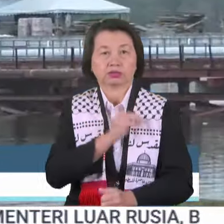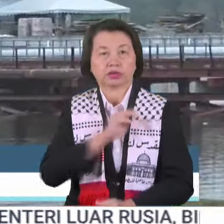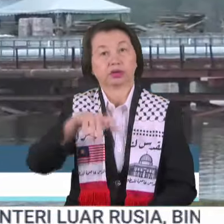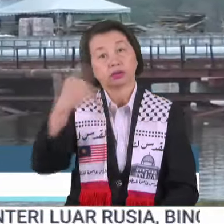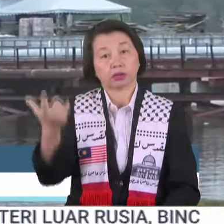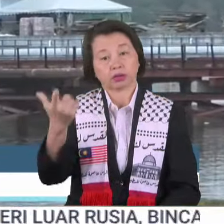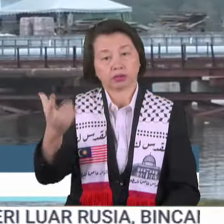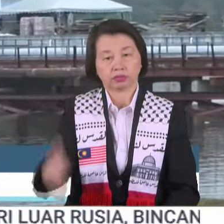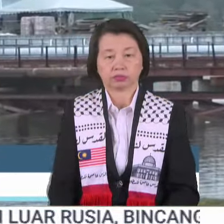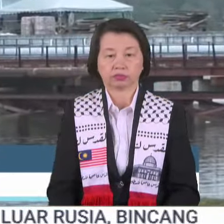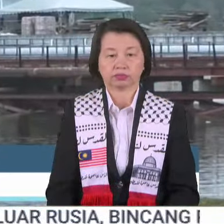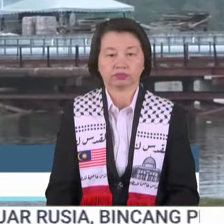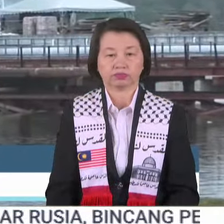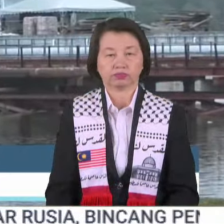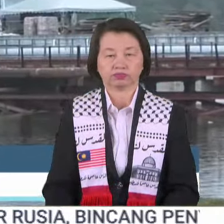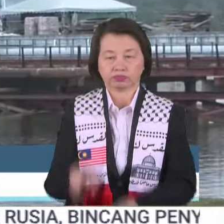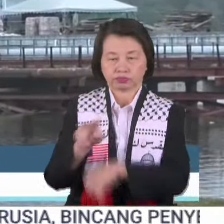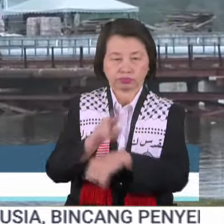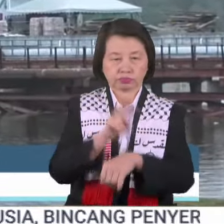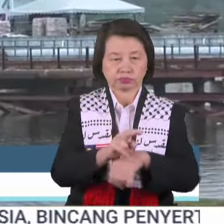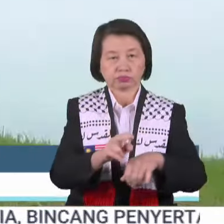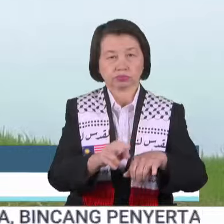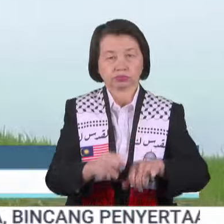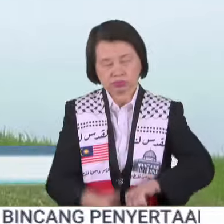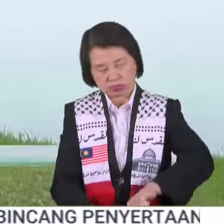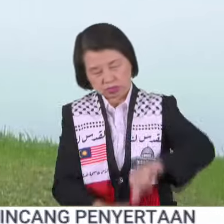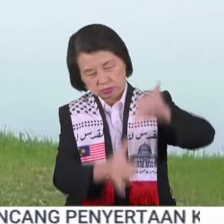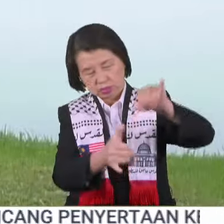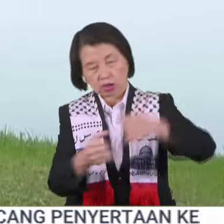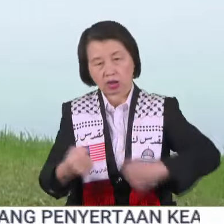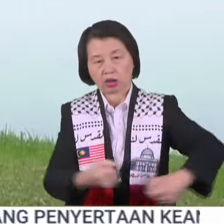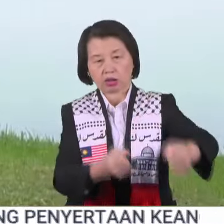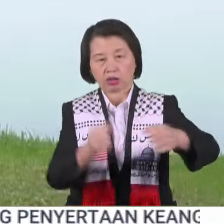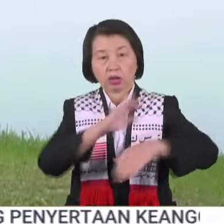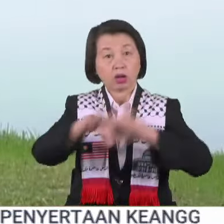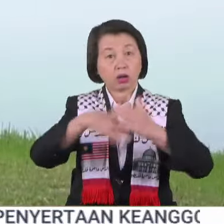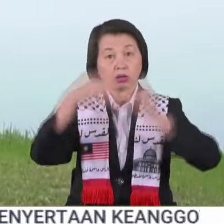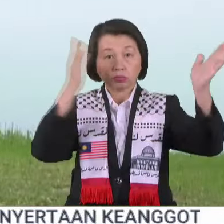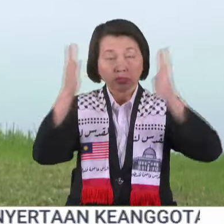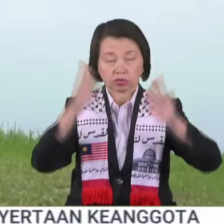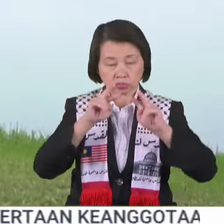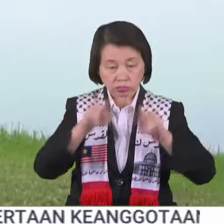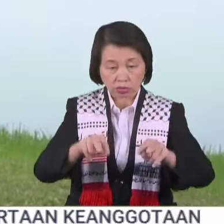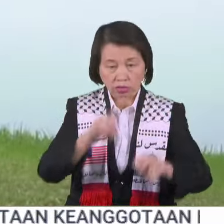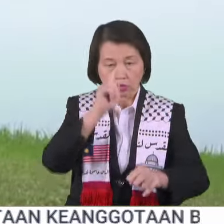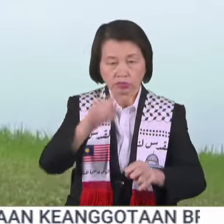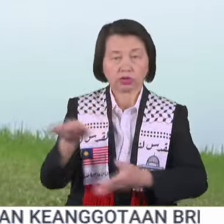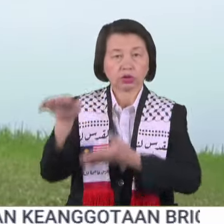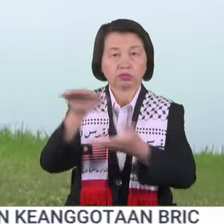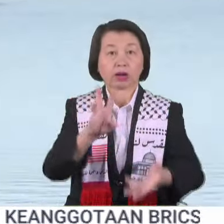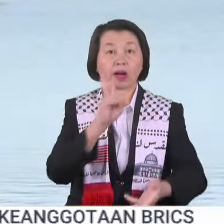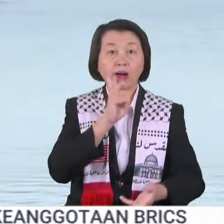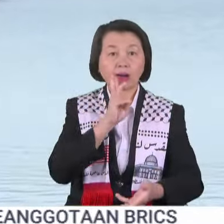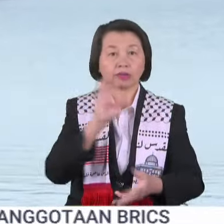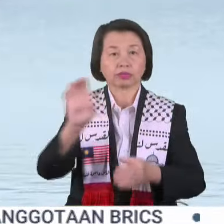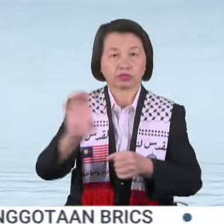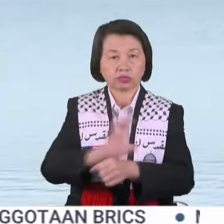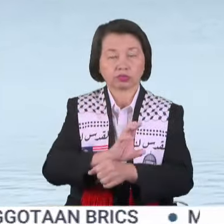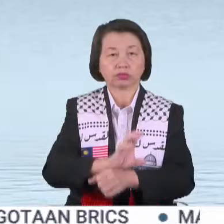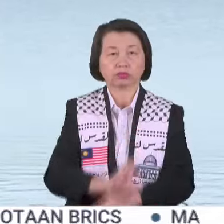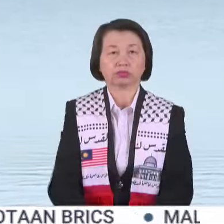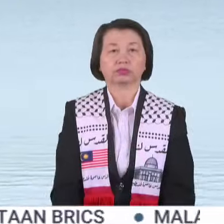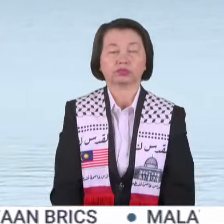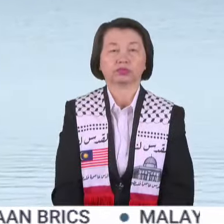lain. Pemantauan paras air empangan di seluruh negara terus dilaksana bagi pastikan bekalan air mencukupi.